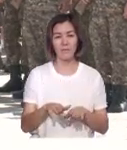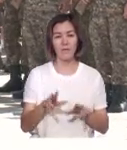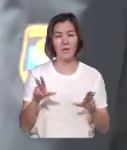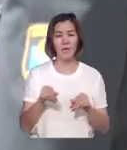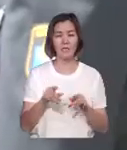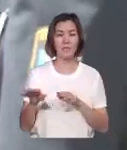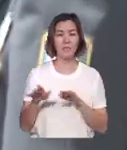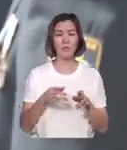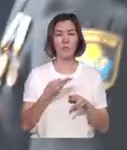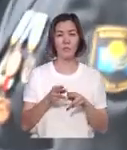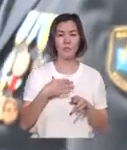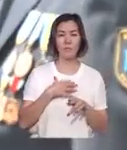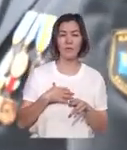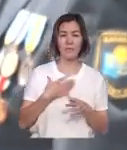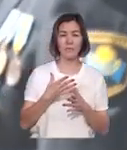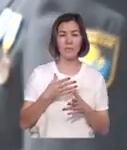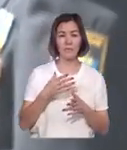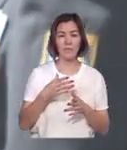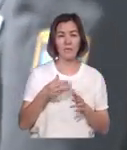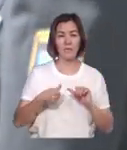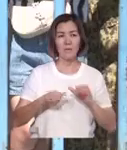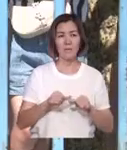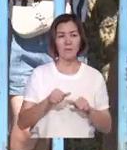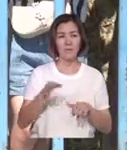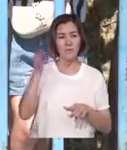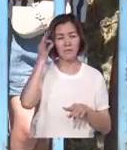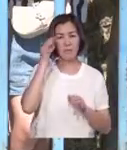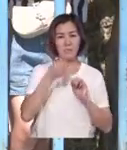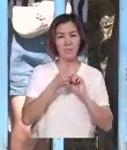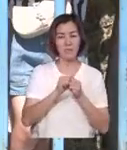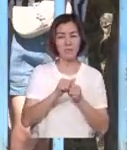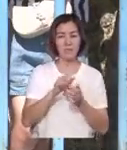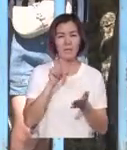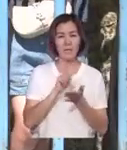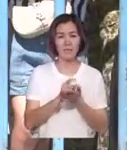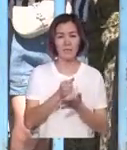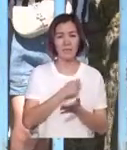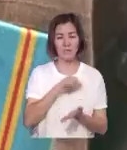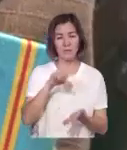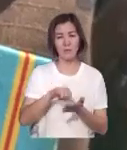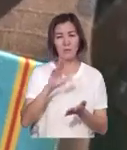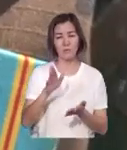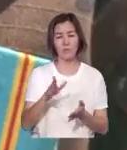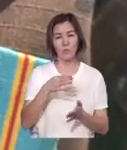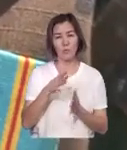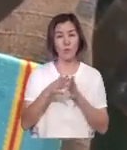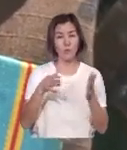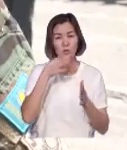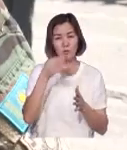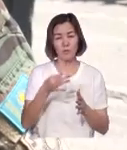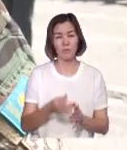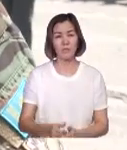беру рәсімі аса маңызды, мәңгі есте қалатын сәт дейді. Ал әскерге бару нағыз жігіттер ғана арқалай алатын үлкен жауапкершілік деп